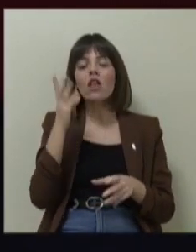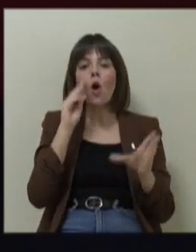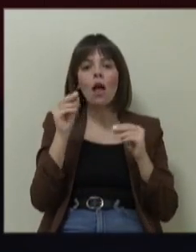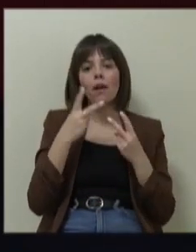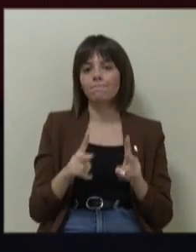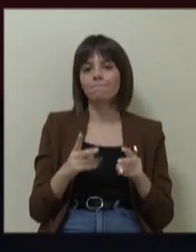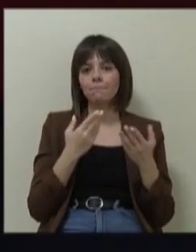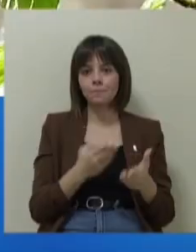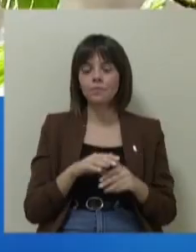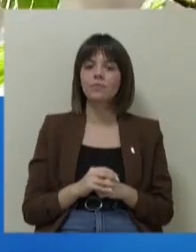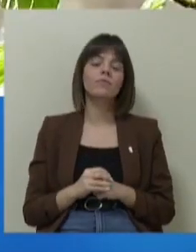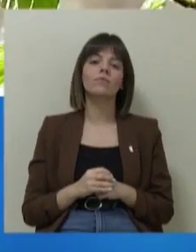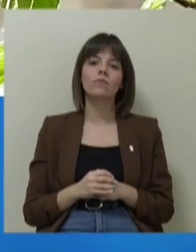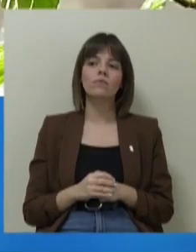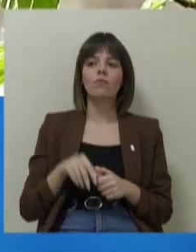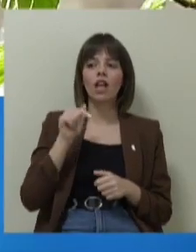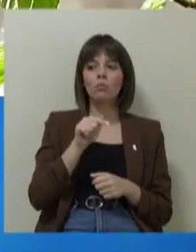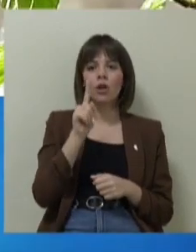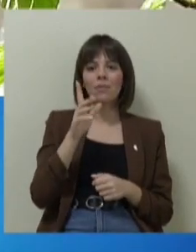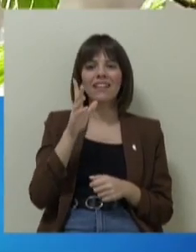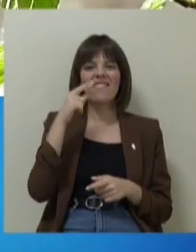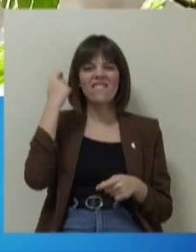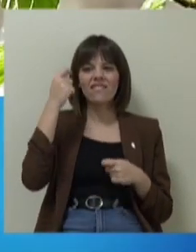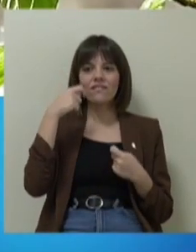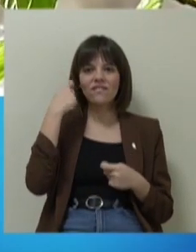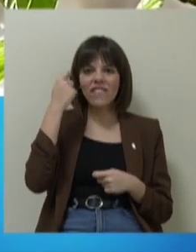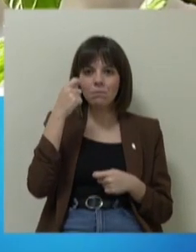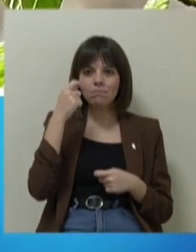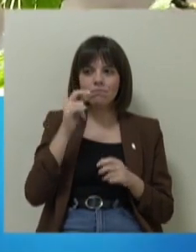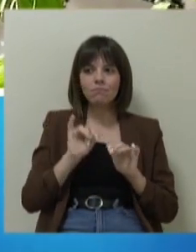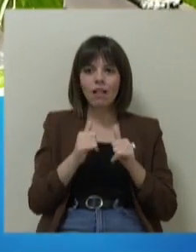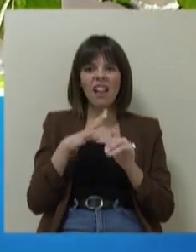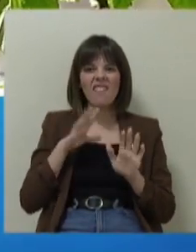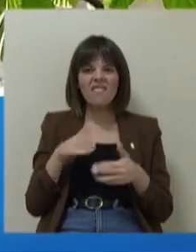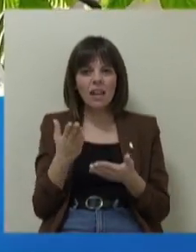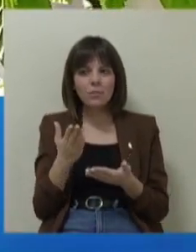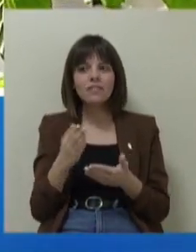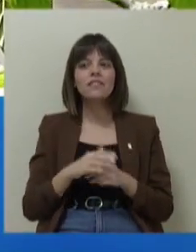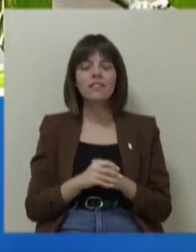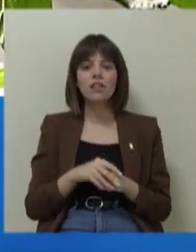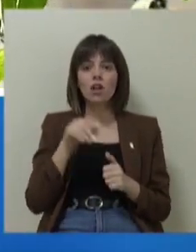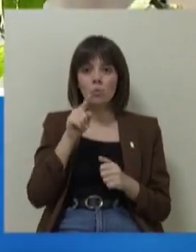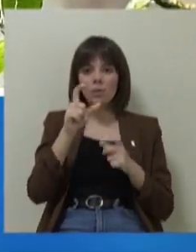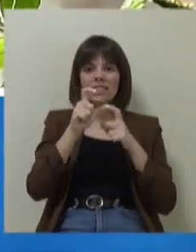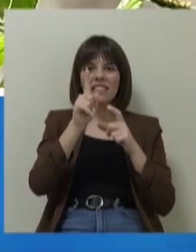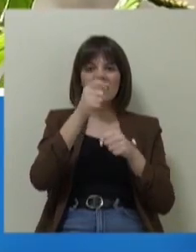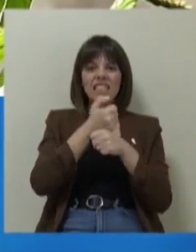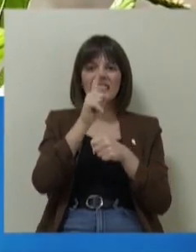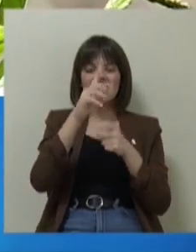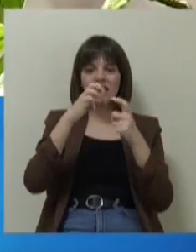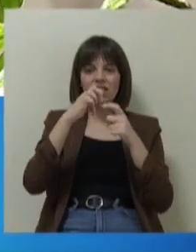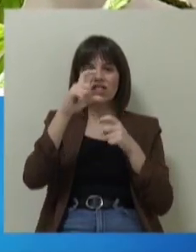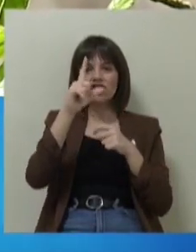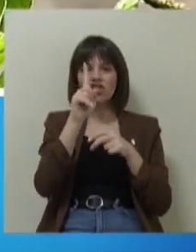öğrenebiliyoruz. Bu bir aslında filmdi ama oynuyor mu bilmiyorum. Evet oynuyor. Bu bir sığırcık kuşu. Tek bir